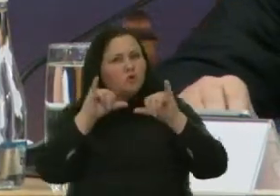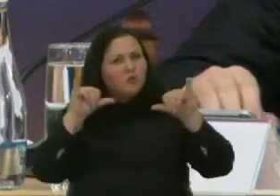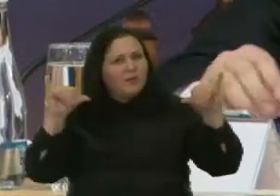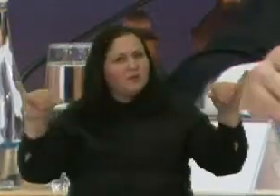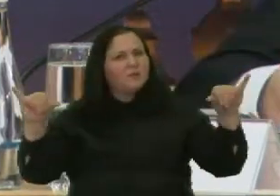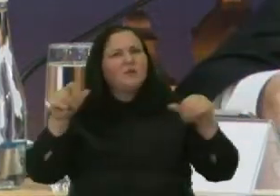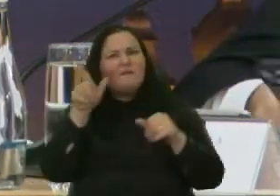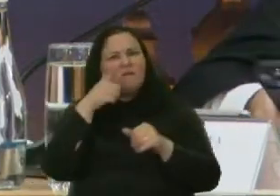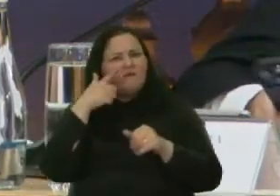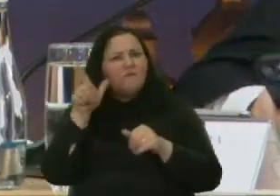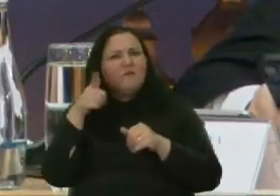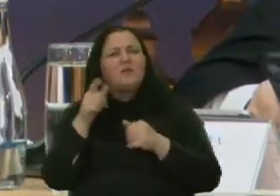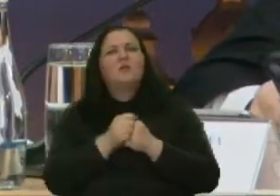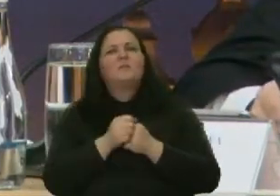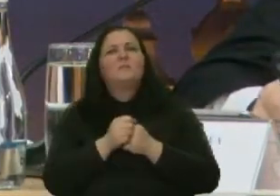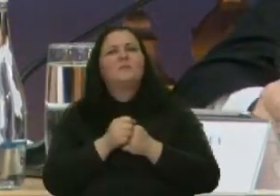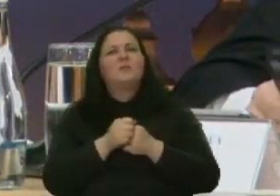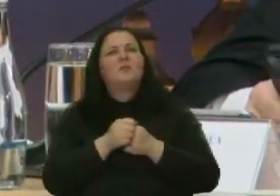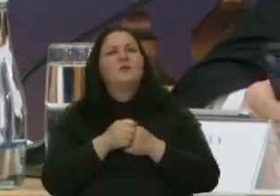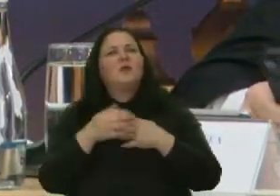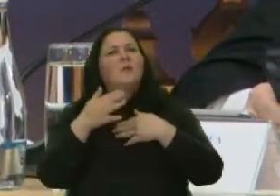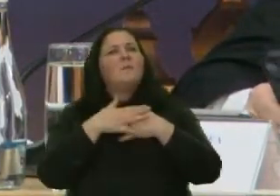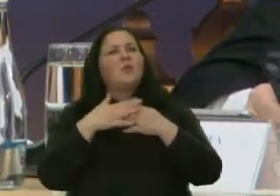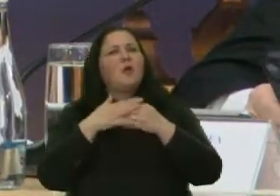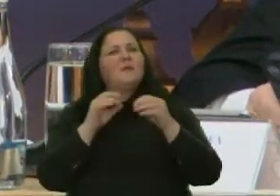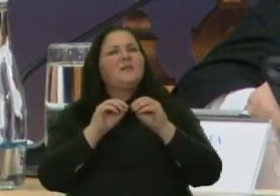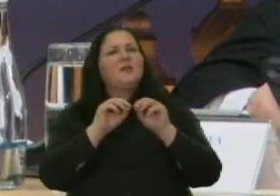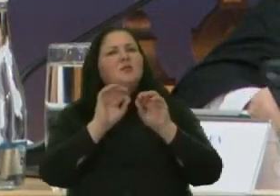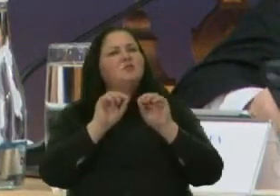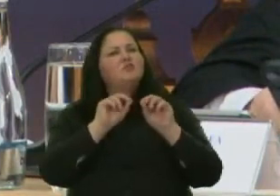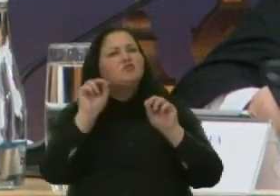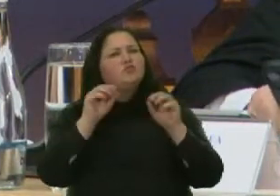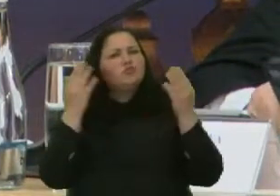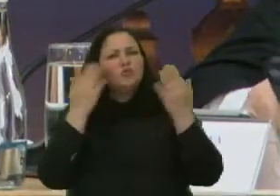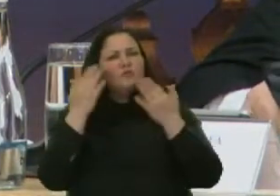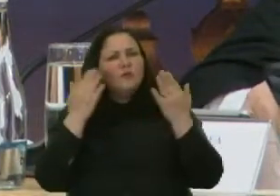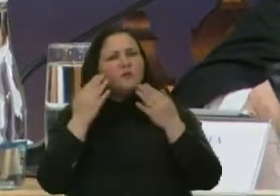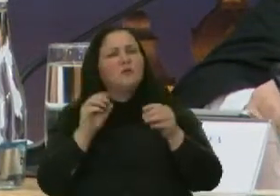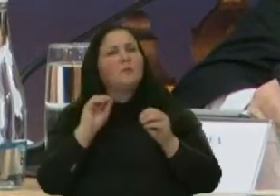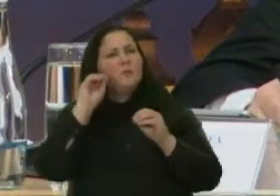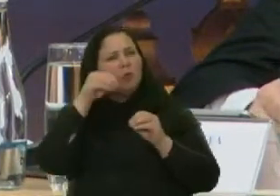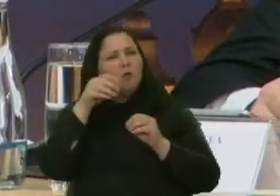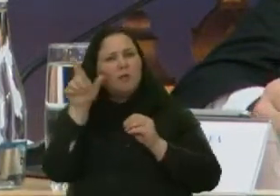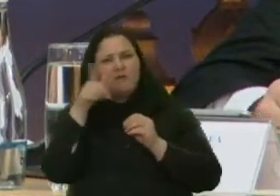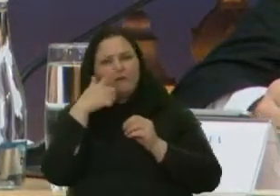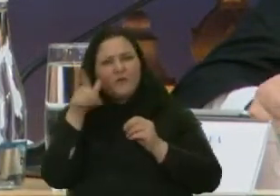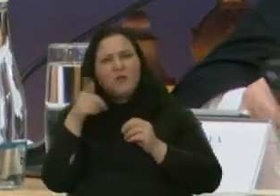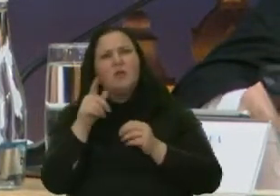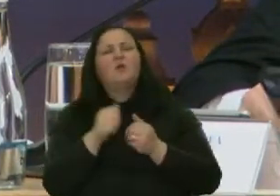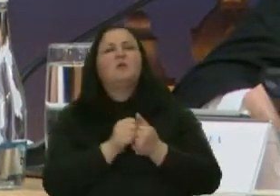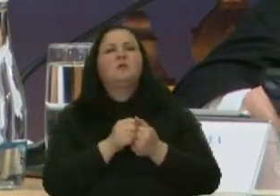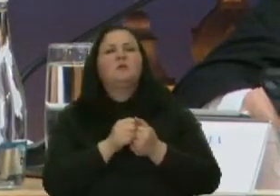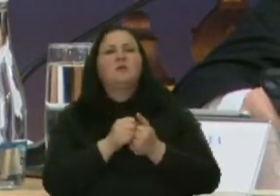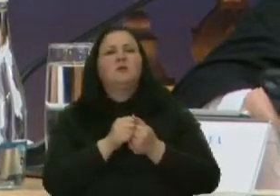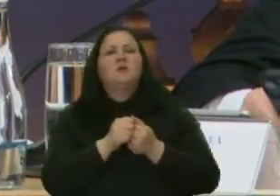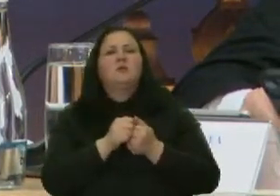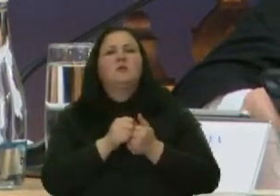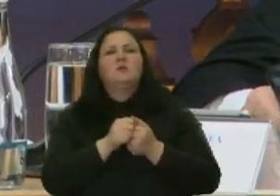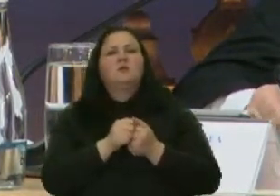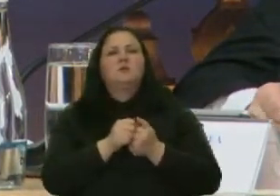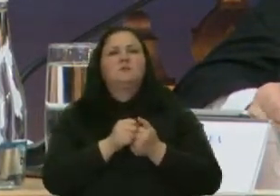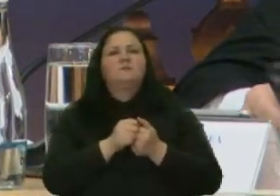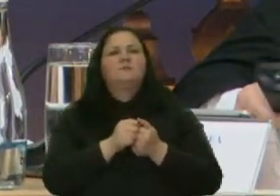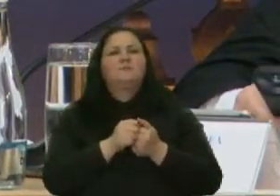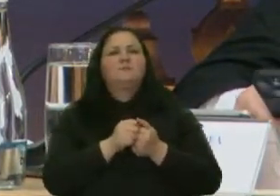camere video în jurul unităților de învățământ dezvoltăm și încon continuăm extinderea montari de camere video în în preajma